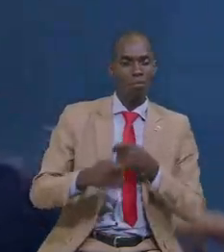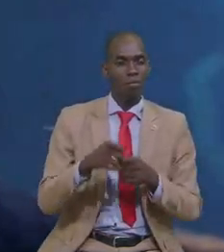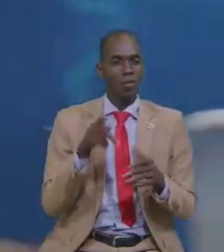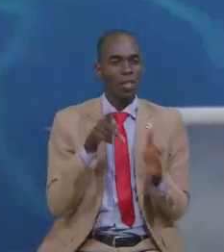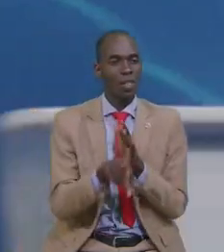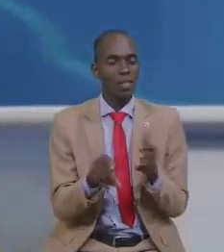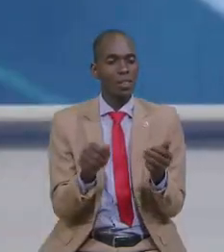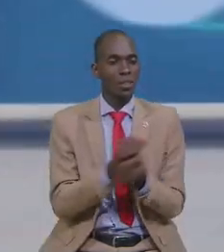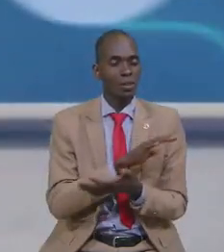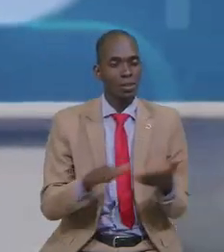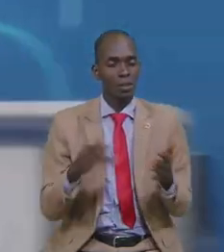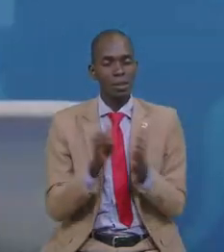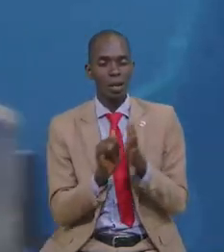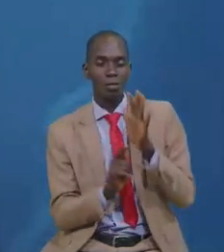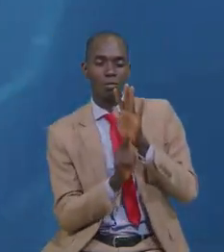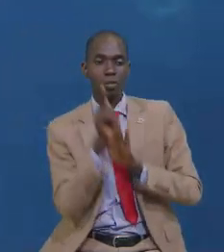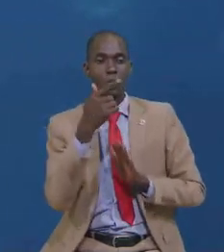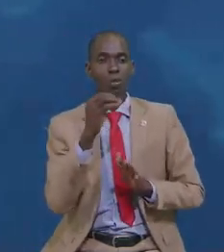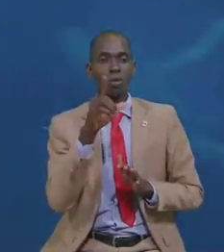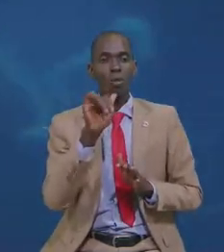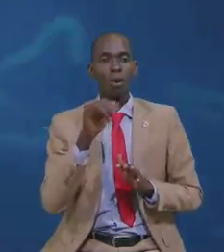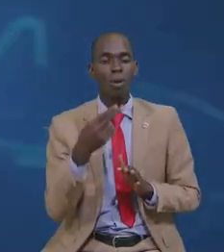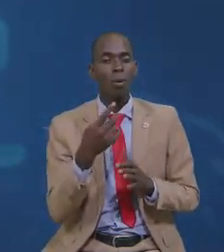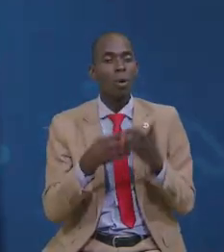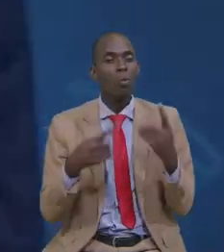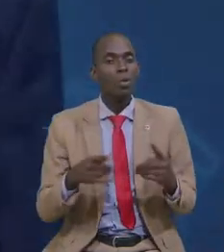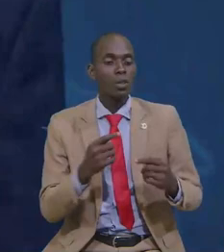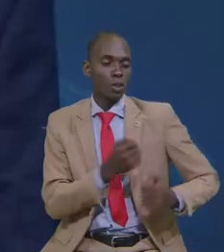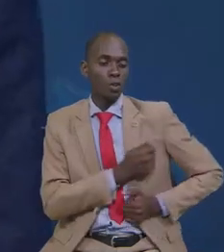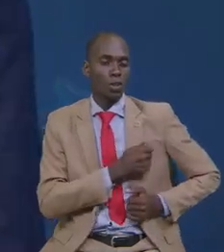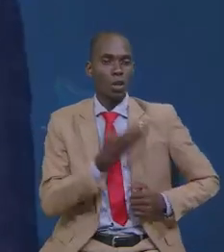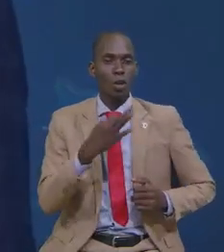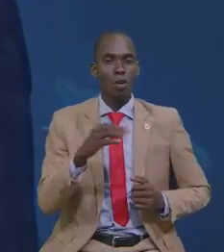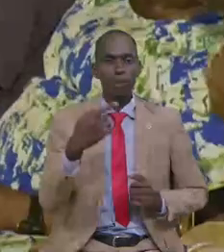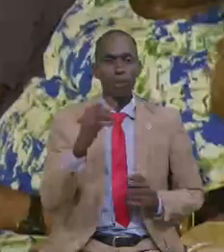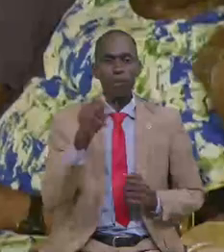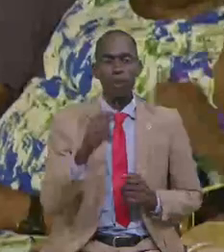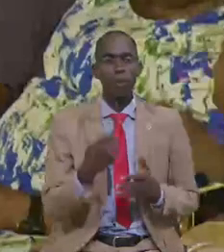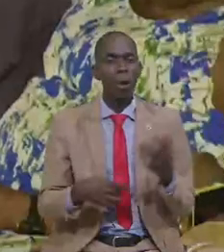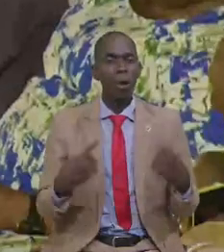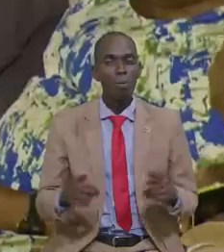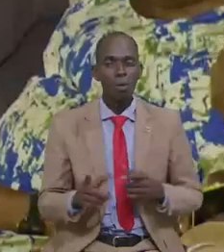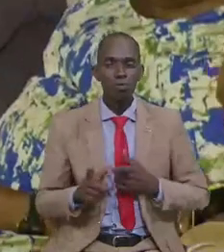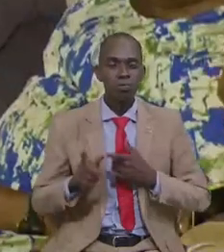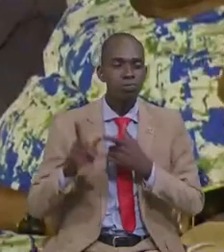a tué Goliath, tous les autres ont fui. Vous n'avez pas entendu cela.